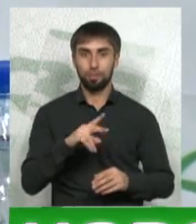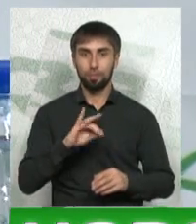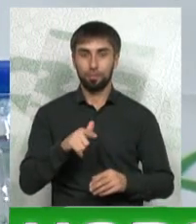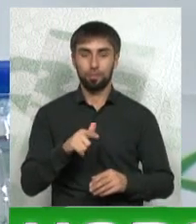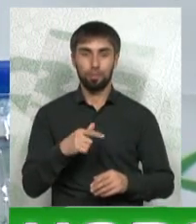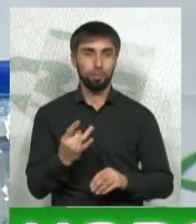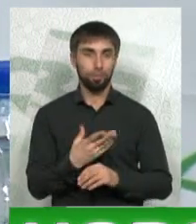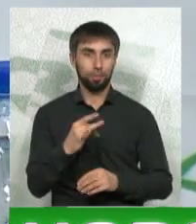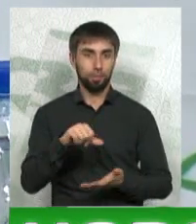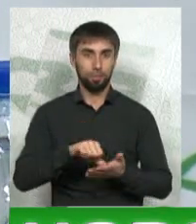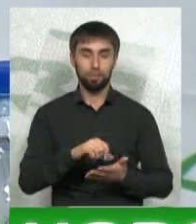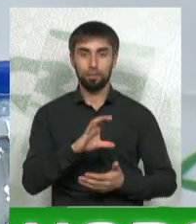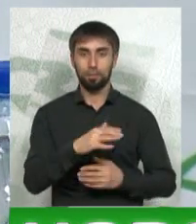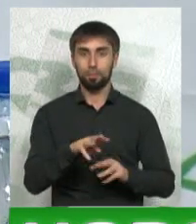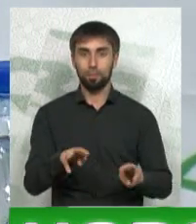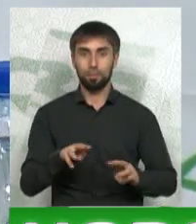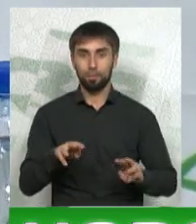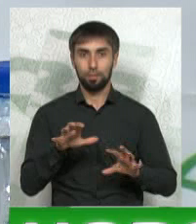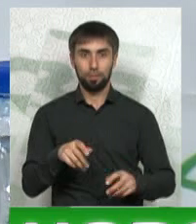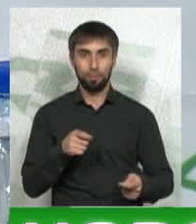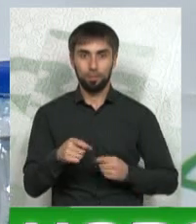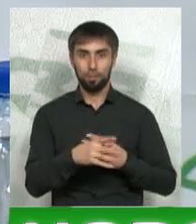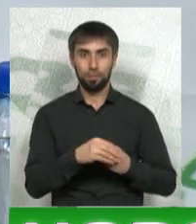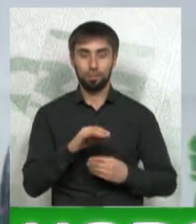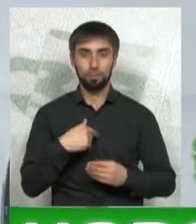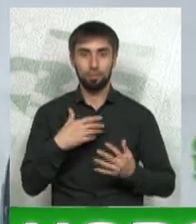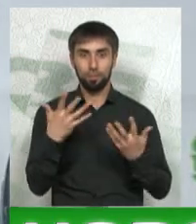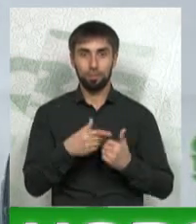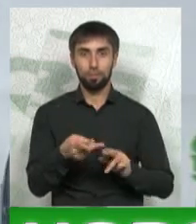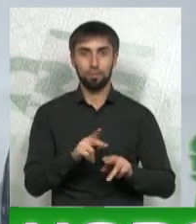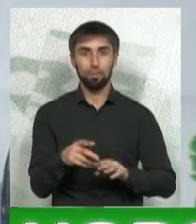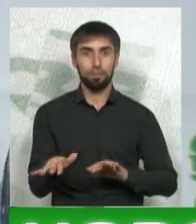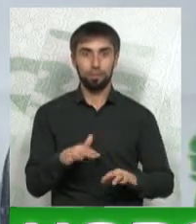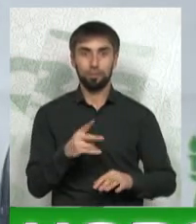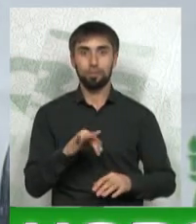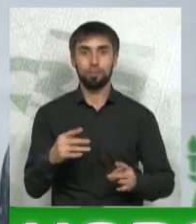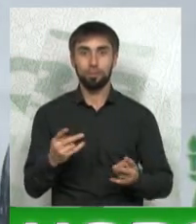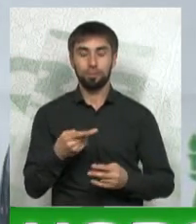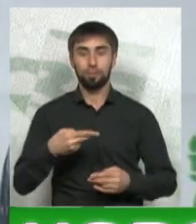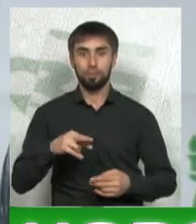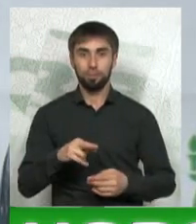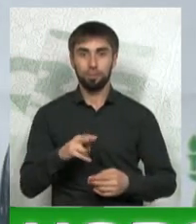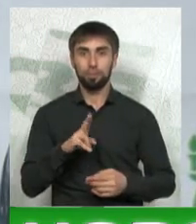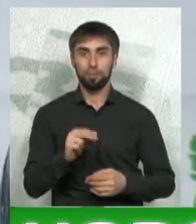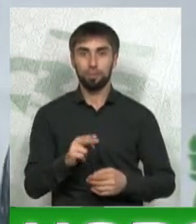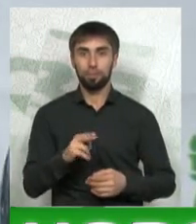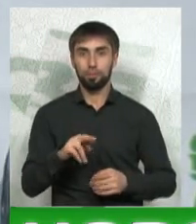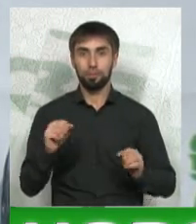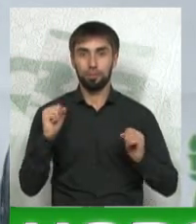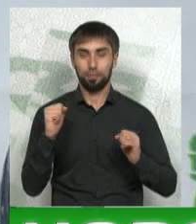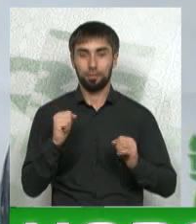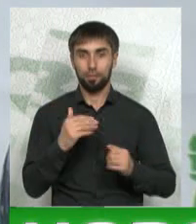участвовал и вместе с представителем правительства. Я считаю, эти мероприятия, они необходимы для, как для